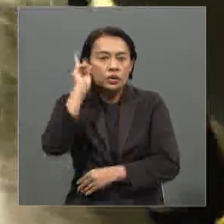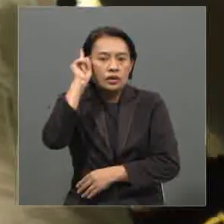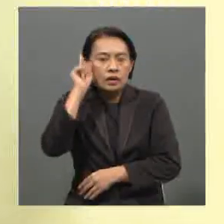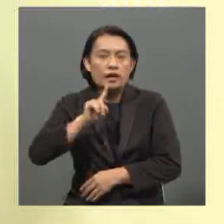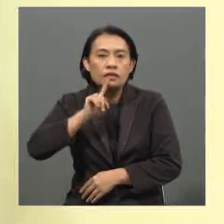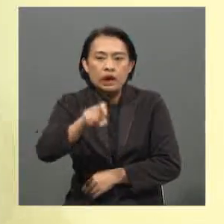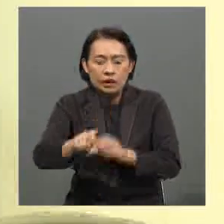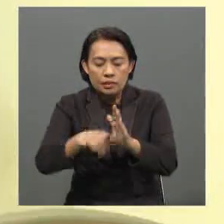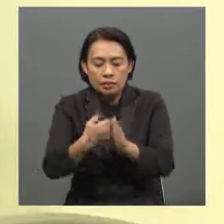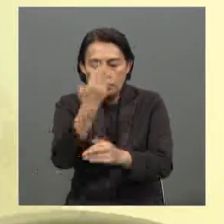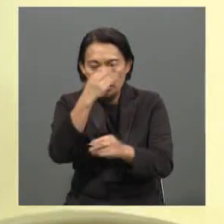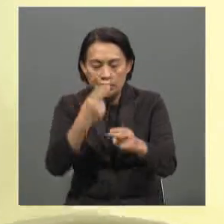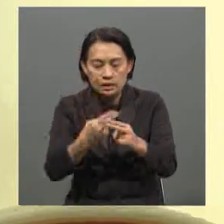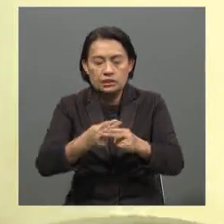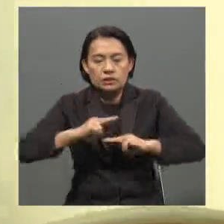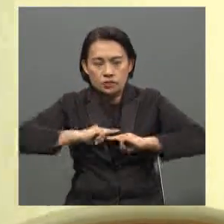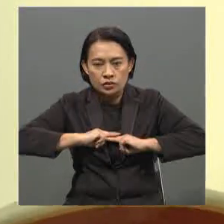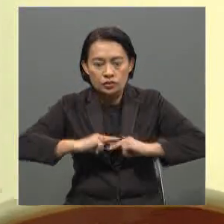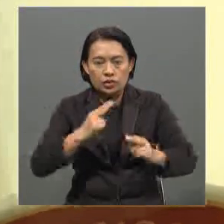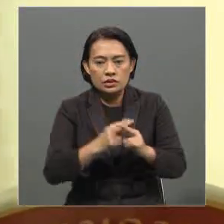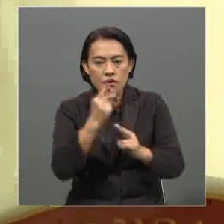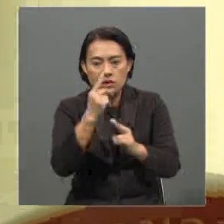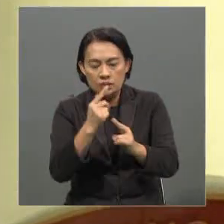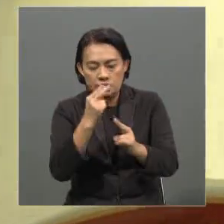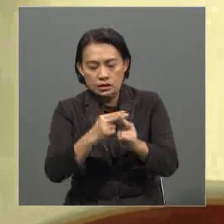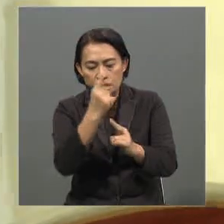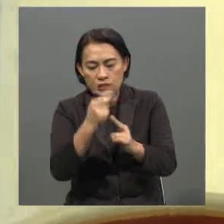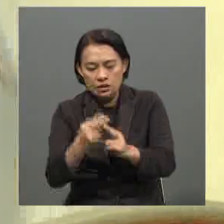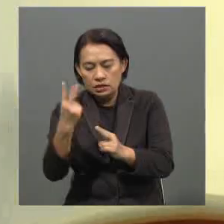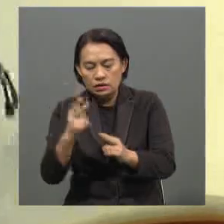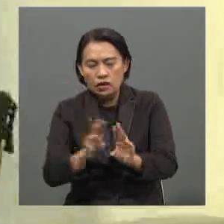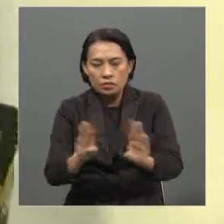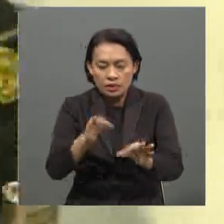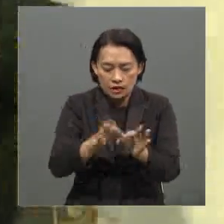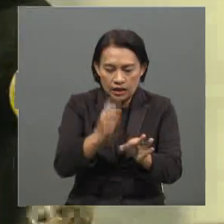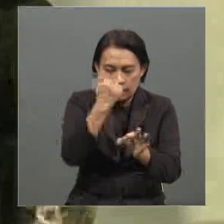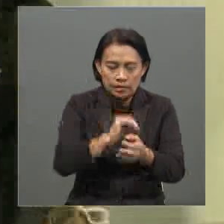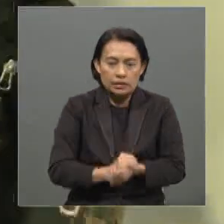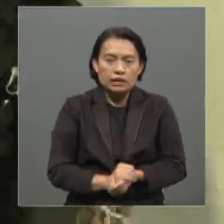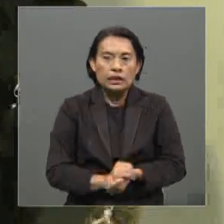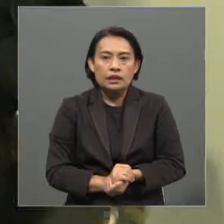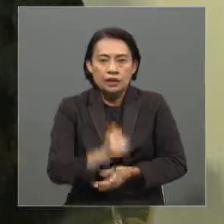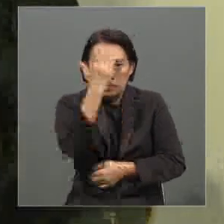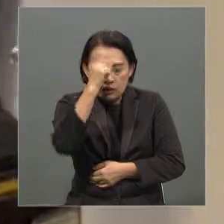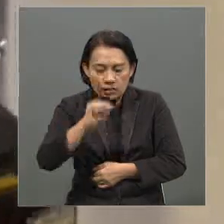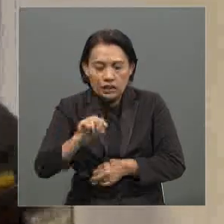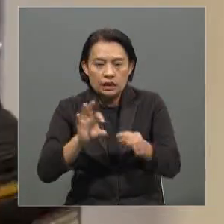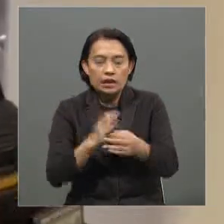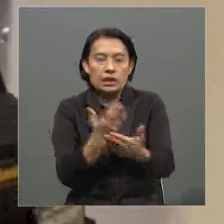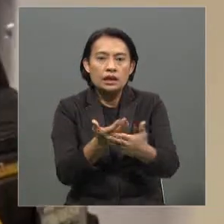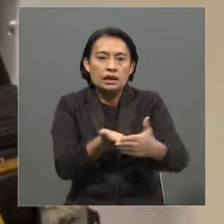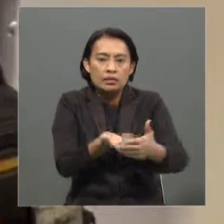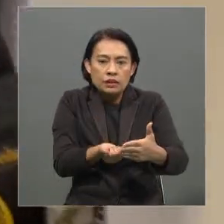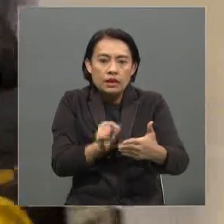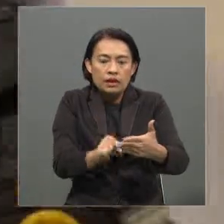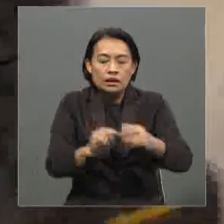ถึงสาเหตุที่เปิดบัญชีส่วนตัวรับโอนเงินเนี่ยนะครับทางพระมหาอุดรก็บอกว่ากะเพราะว่าการเบิกถอนเงินจาก